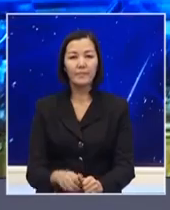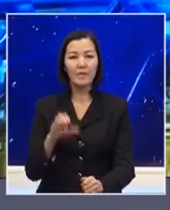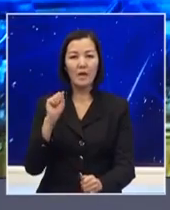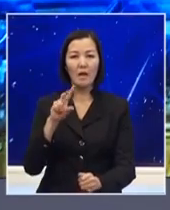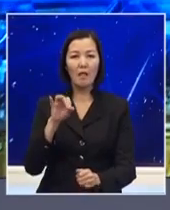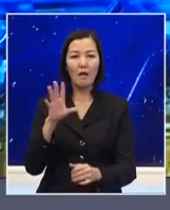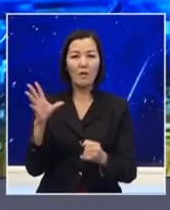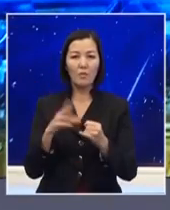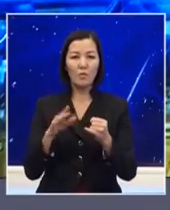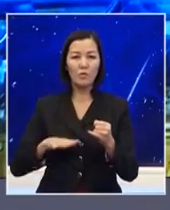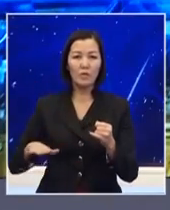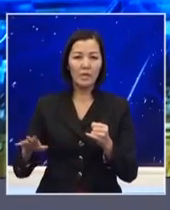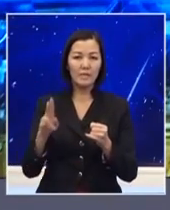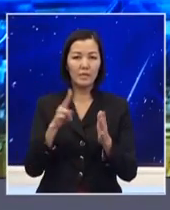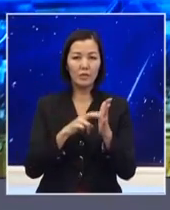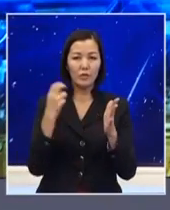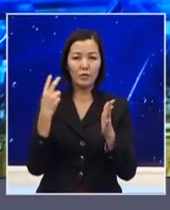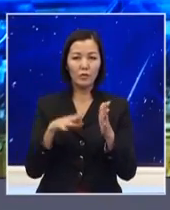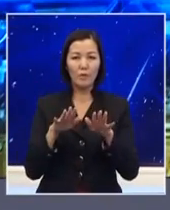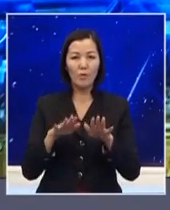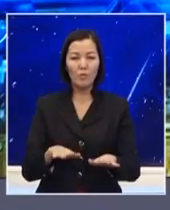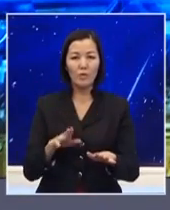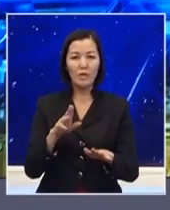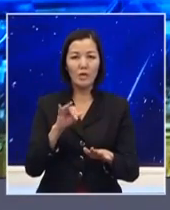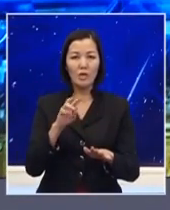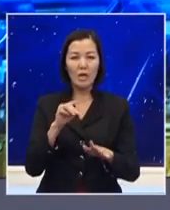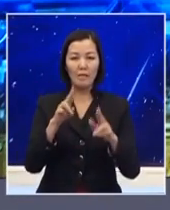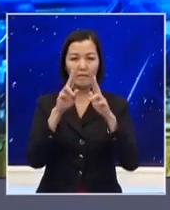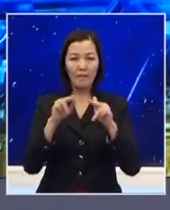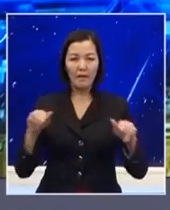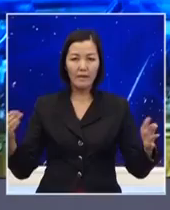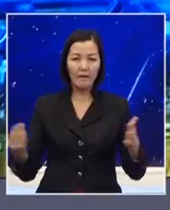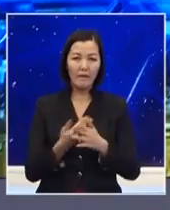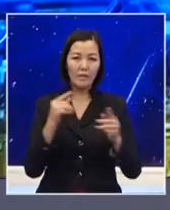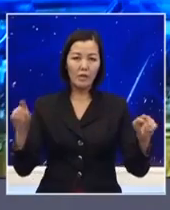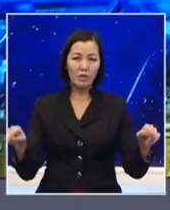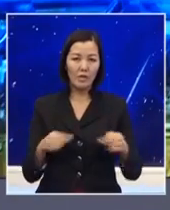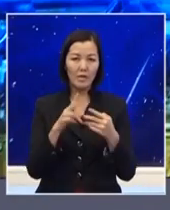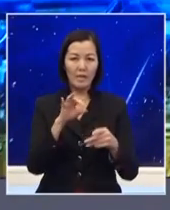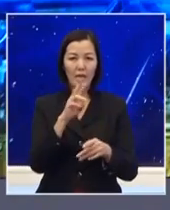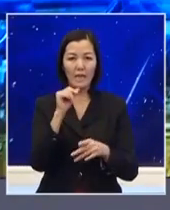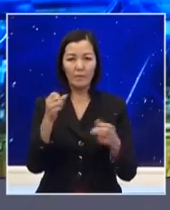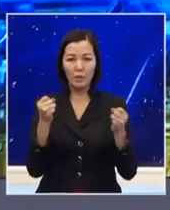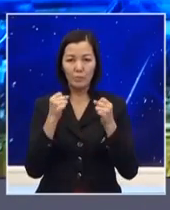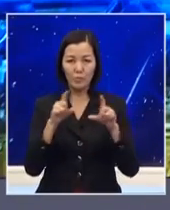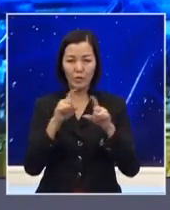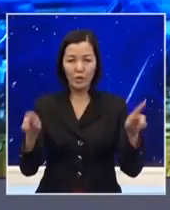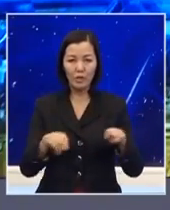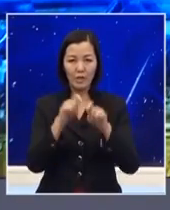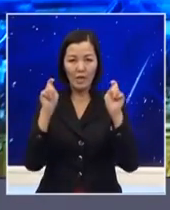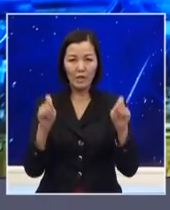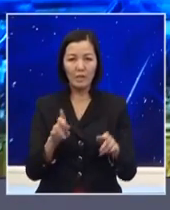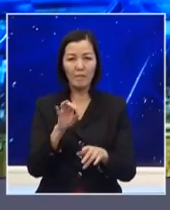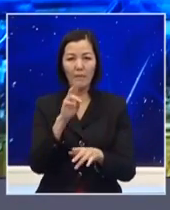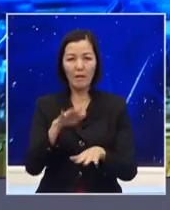Алакөл жағасында 720 орынды жалын лагері қайта жаңғырмақ. Ауданға қарасты Лепсі ауылында спорт кешені бой көтереді. Ал